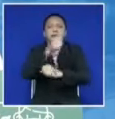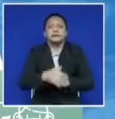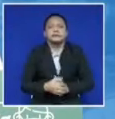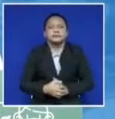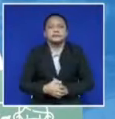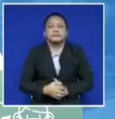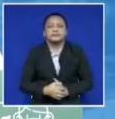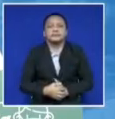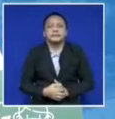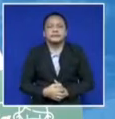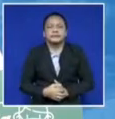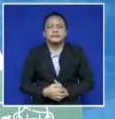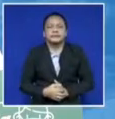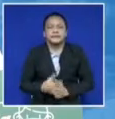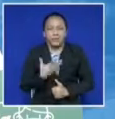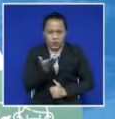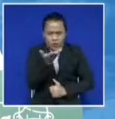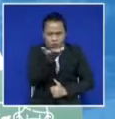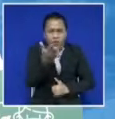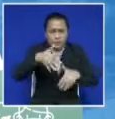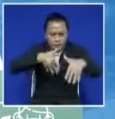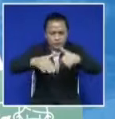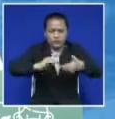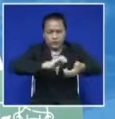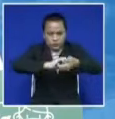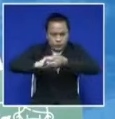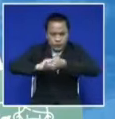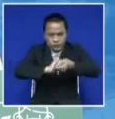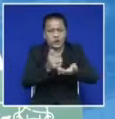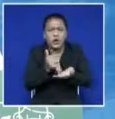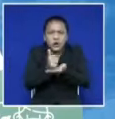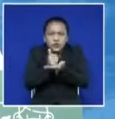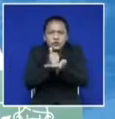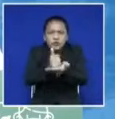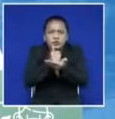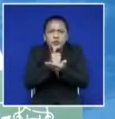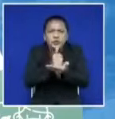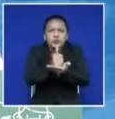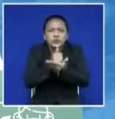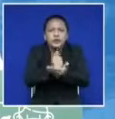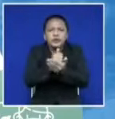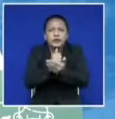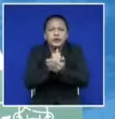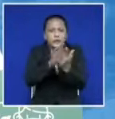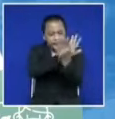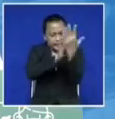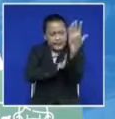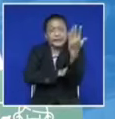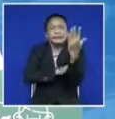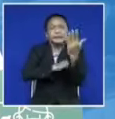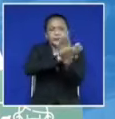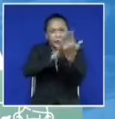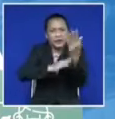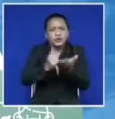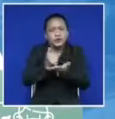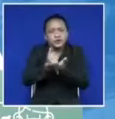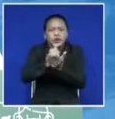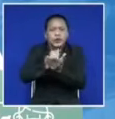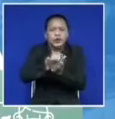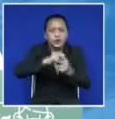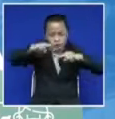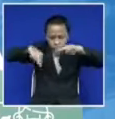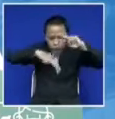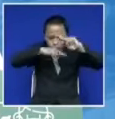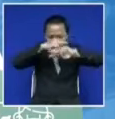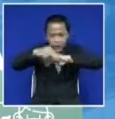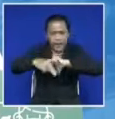ก็อยากจะขอความร่วมมือจากประชาชนนะครับให้ช่วยทางประเทศชาติแล้วก็ดูแลเรื่องการแพร่กระจ